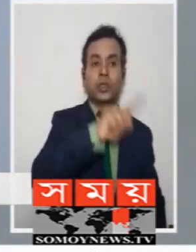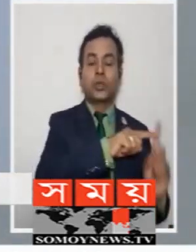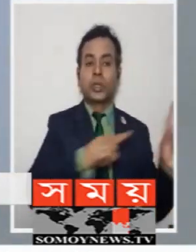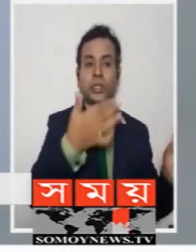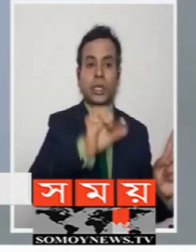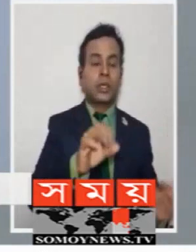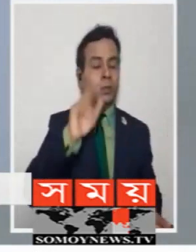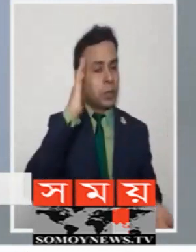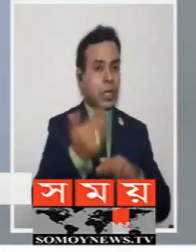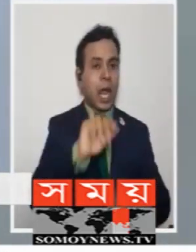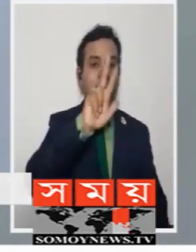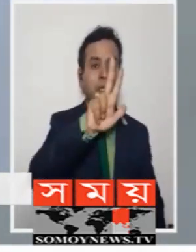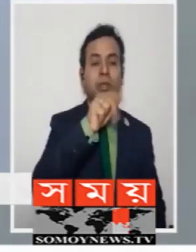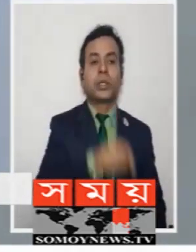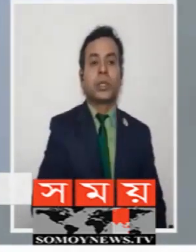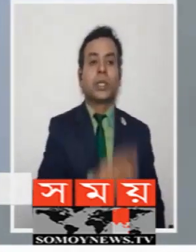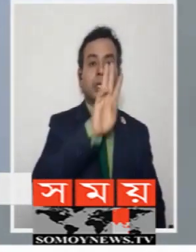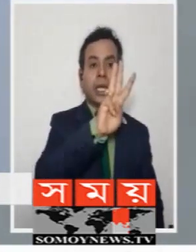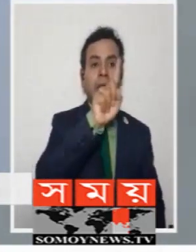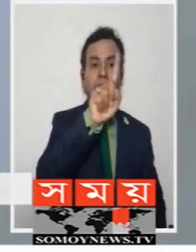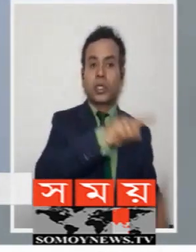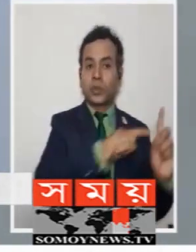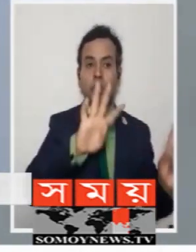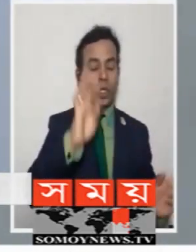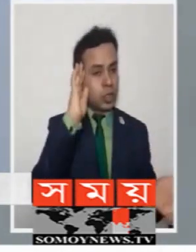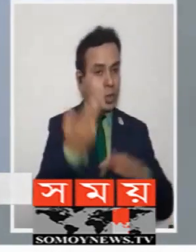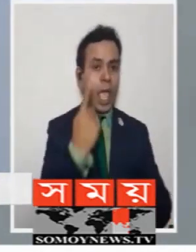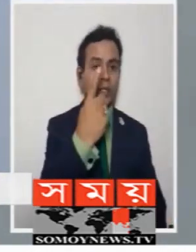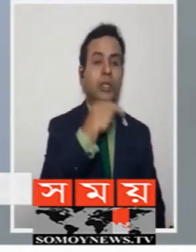31 থেকে 40 বছরের 1 জন, এবং 21 থেকে 30 বছরের মধ্যে 1 জন।